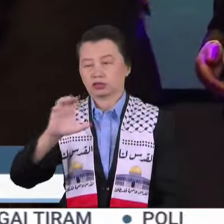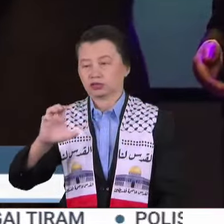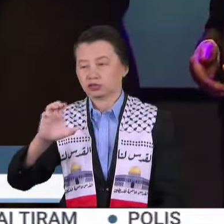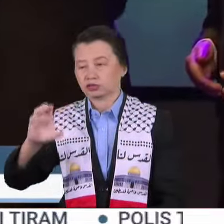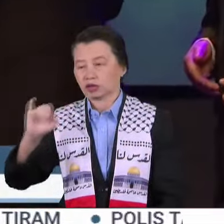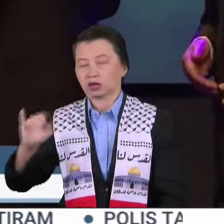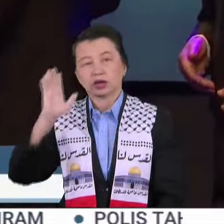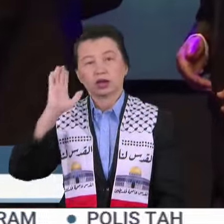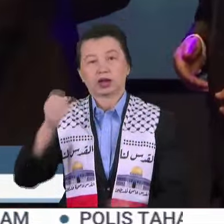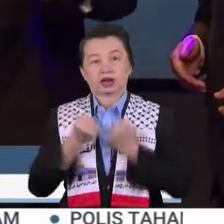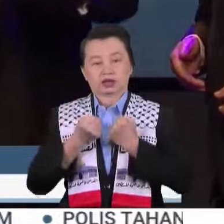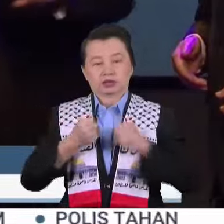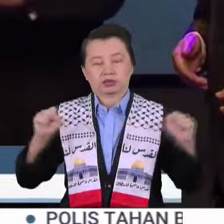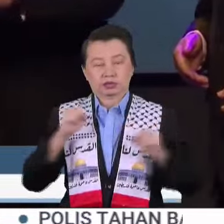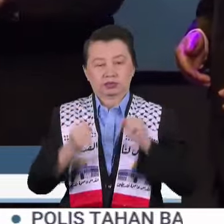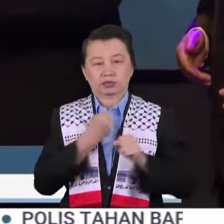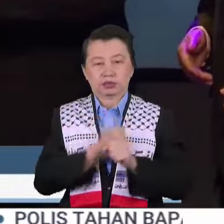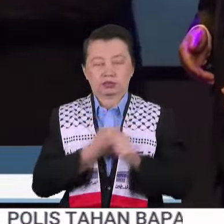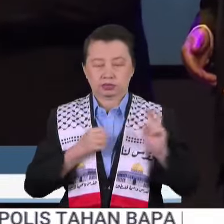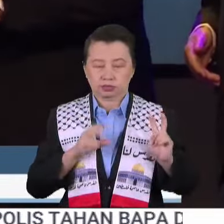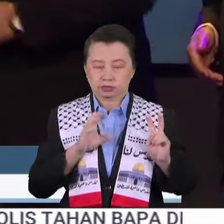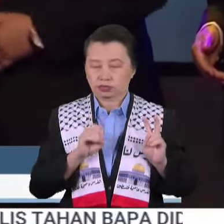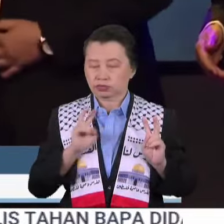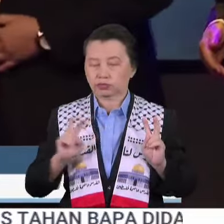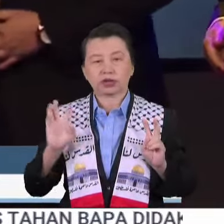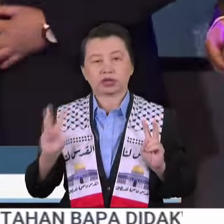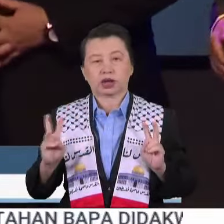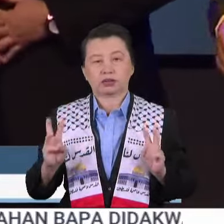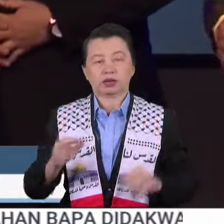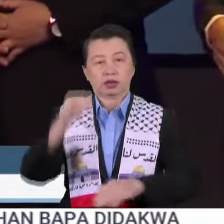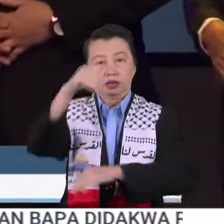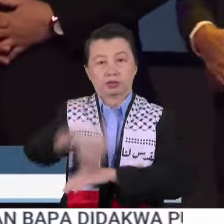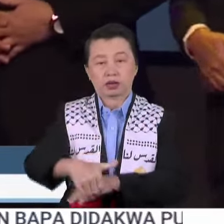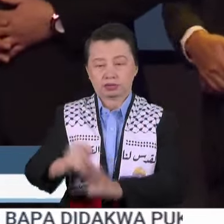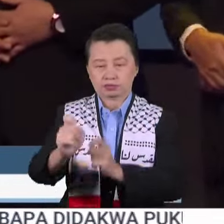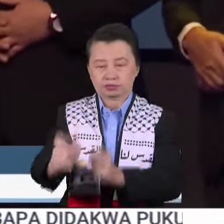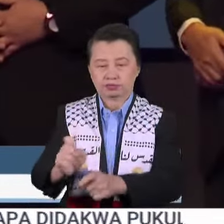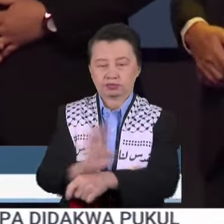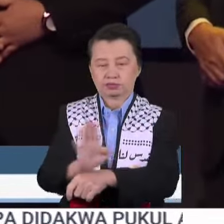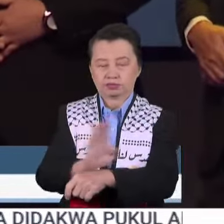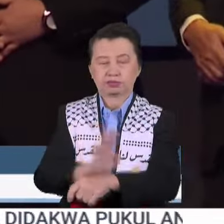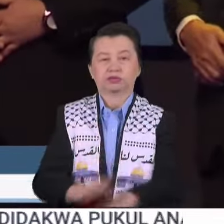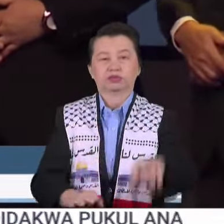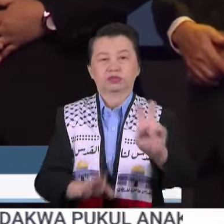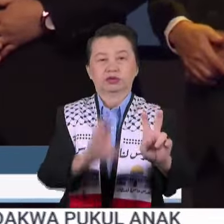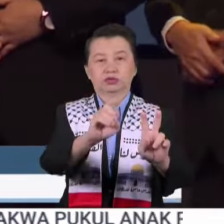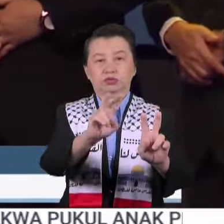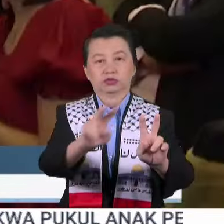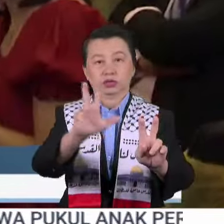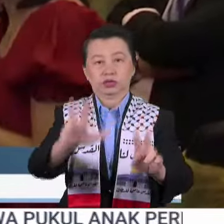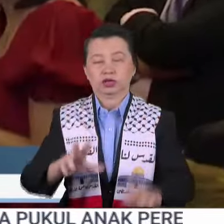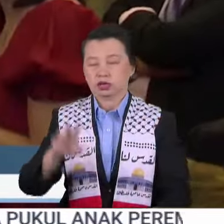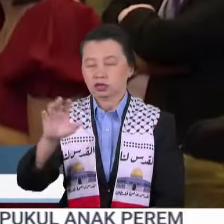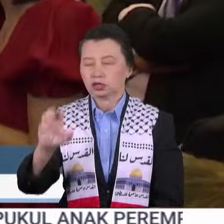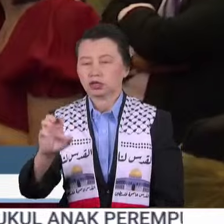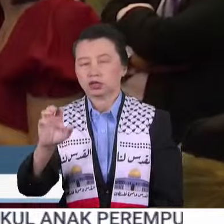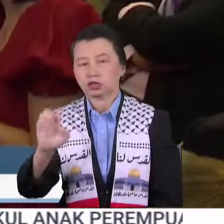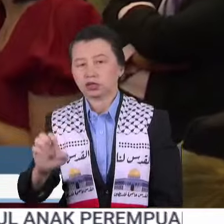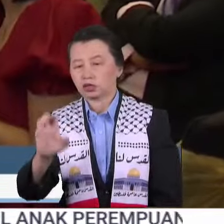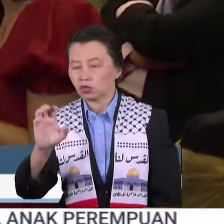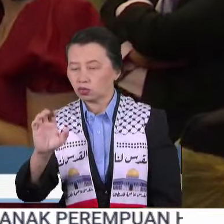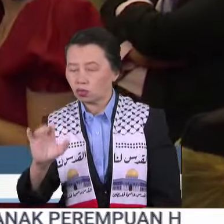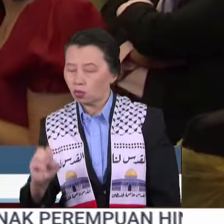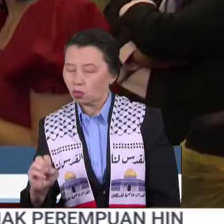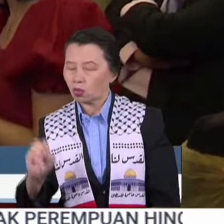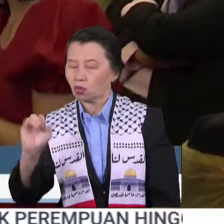yang dijangka siap pada 2026. Malam Anugerah Usahawan Sarawak 2023 EOYS